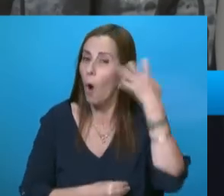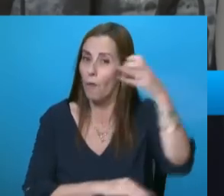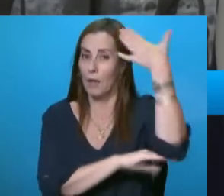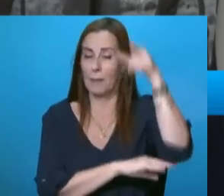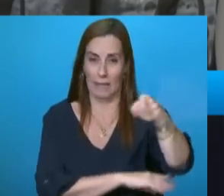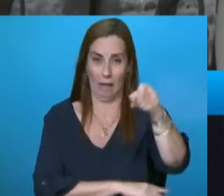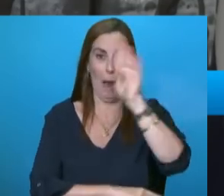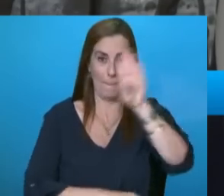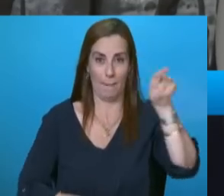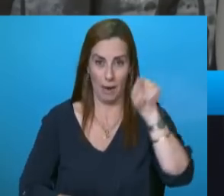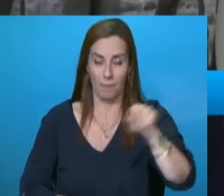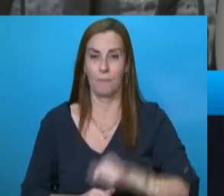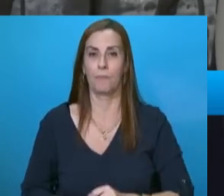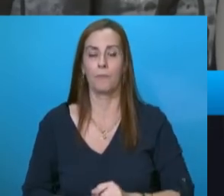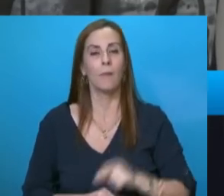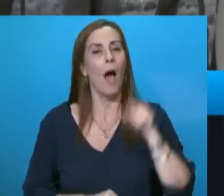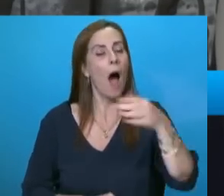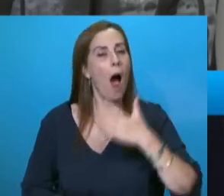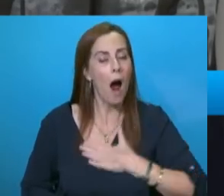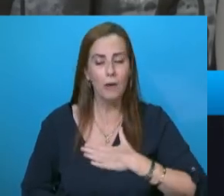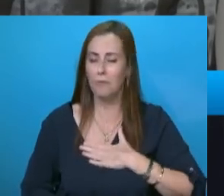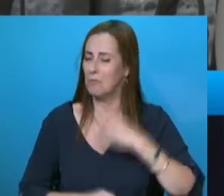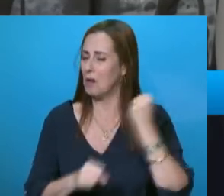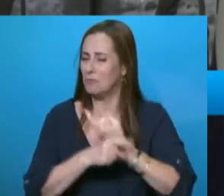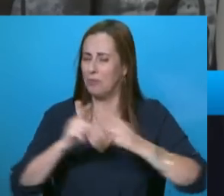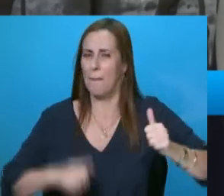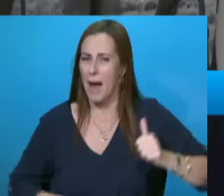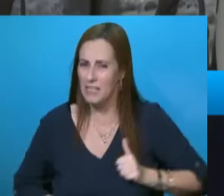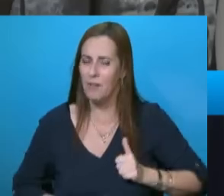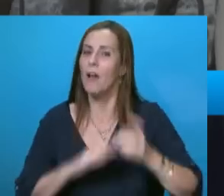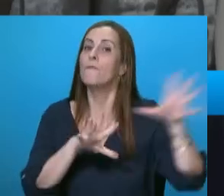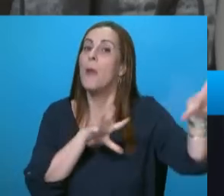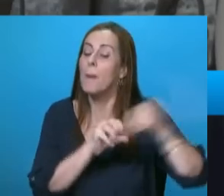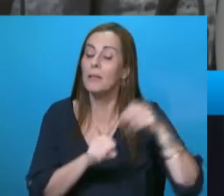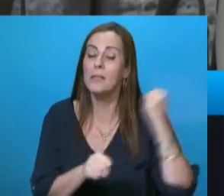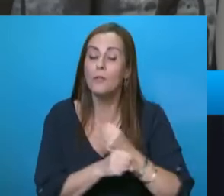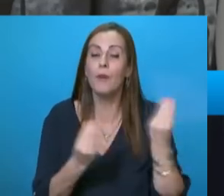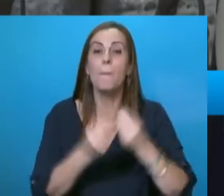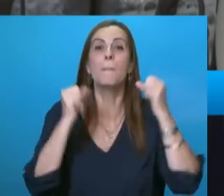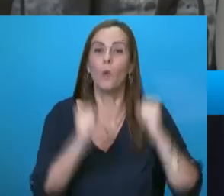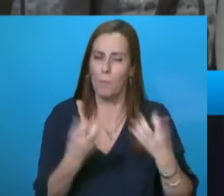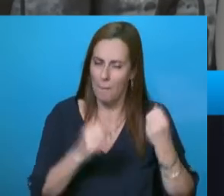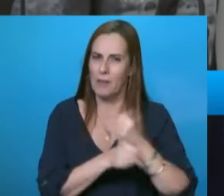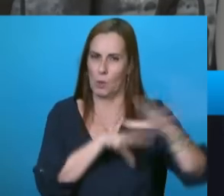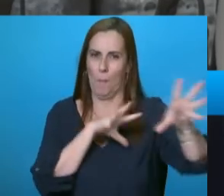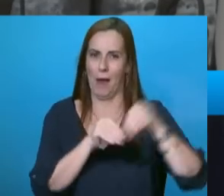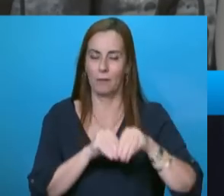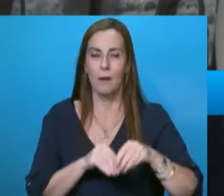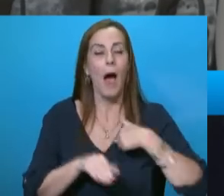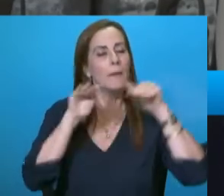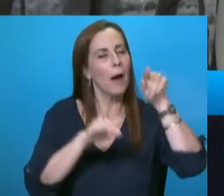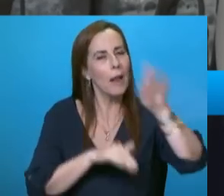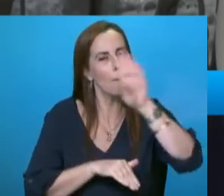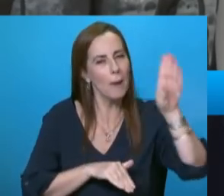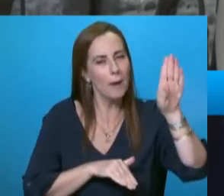ישראלי. שלחת אותנו למבצעים רבים והובלנו ביחד פעילויות ביטחוניות רבות. אני מאחל לך